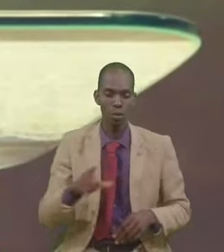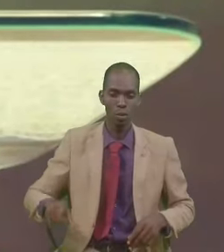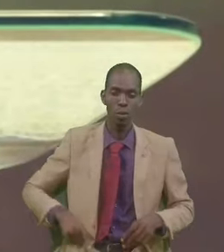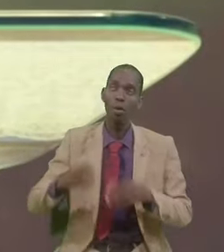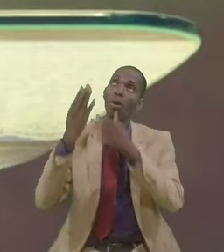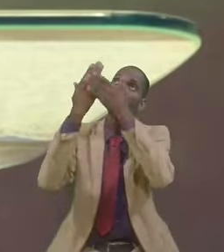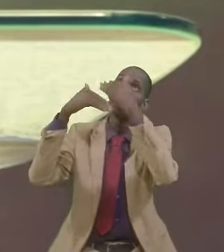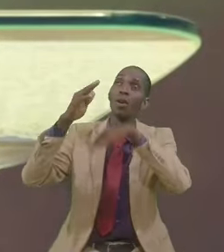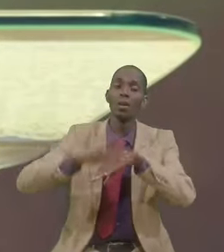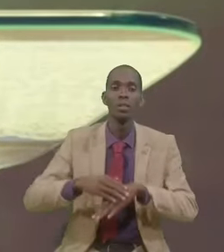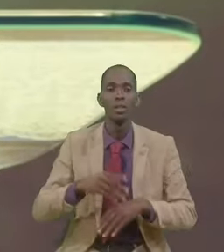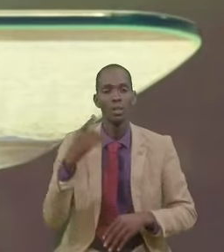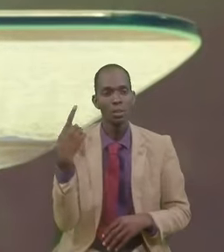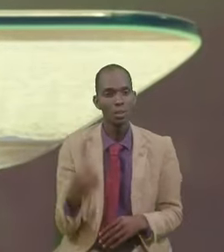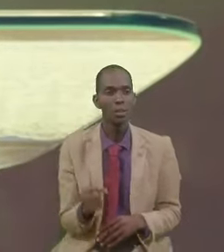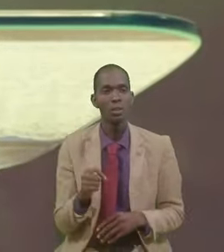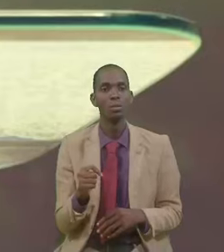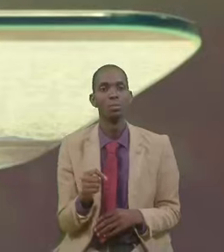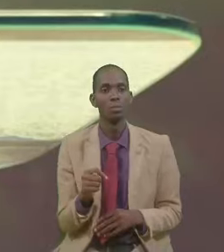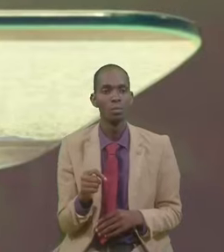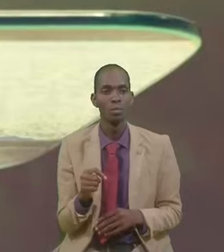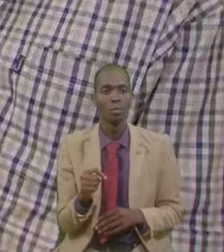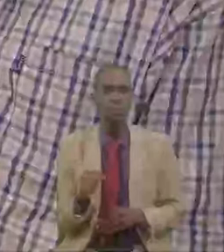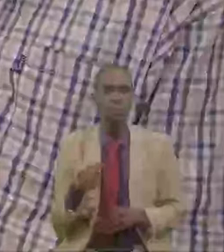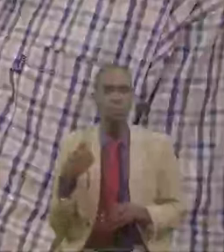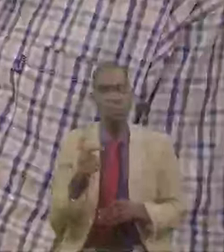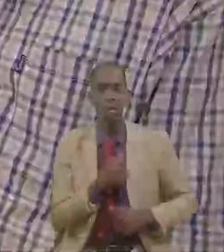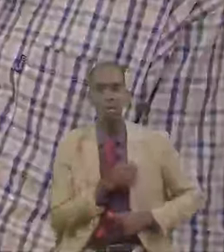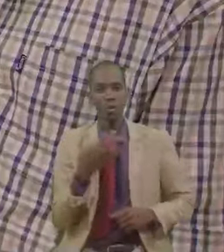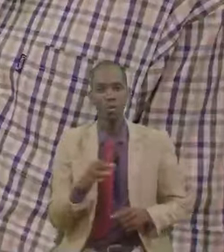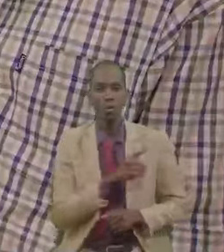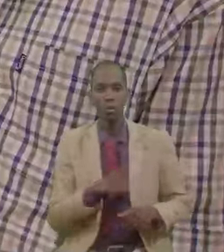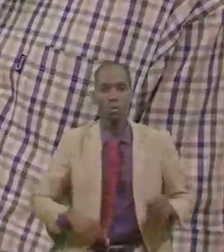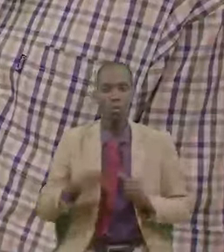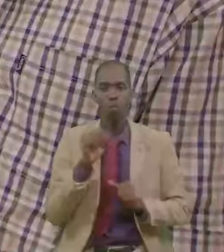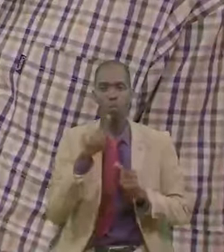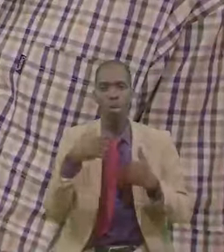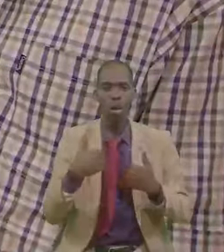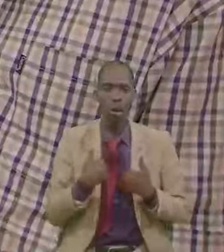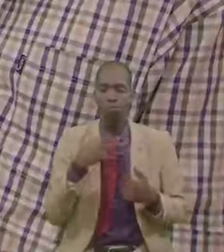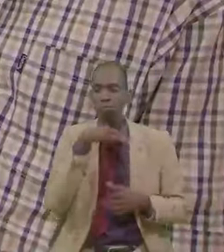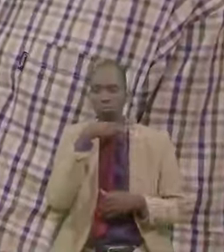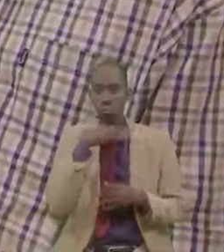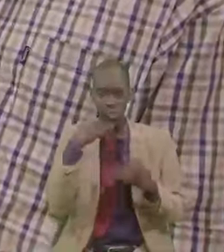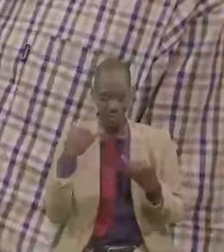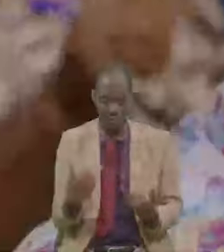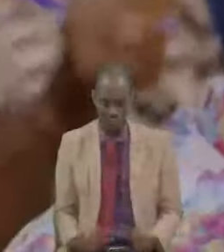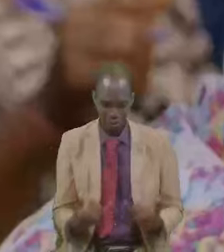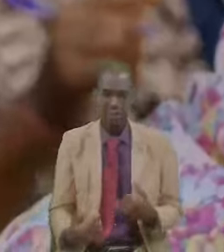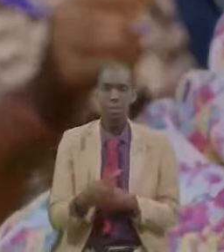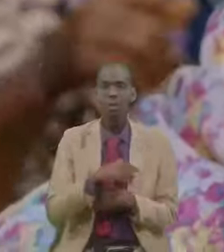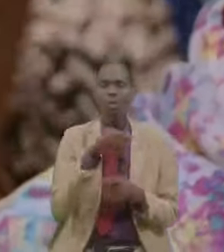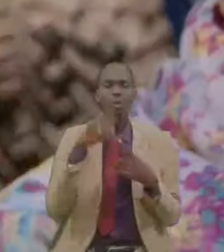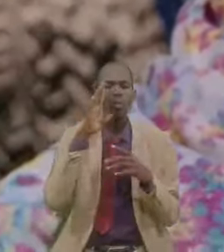l'Éternel des armées, du Dieu de l'armée d'Israël que tu as insulté. Aujourd'hui, quand votre jour,